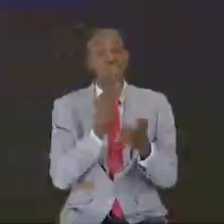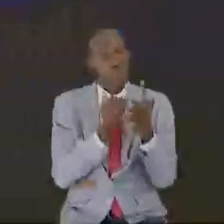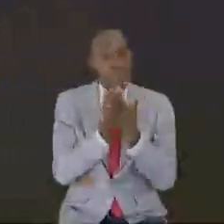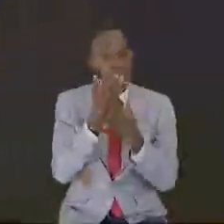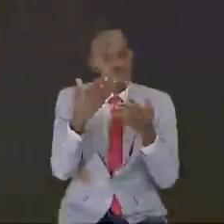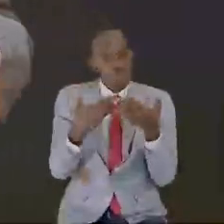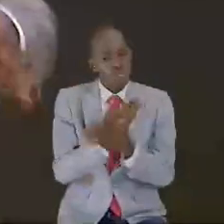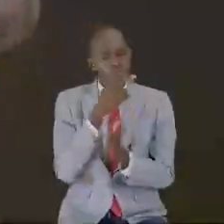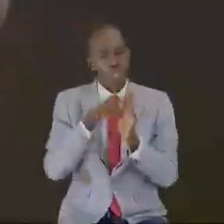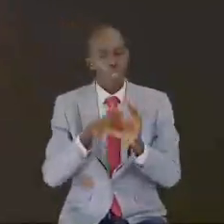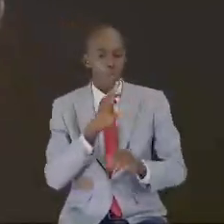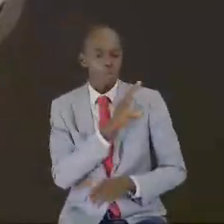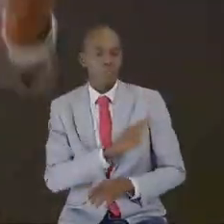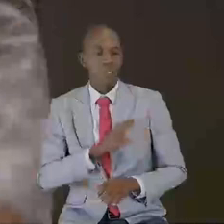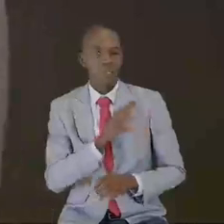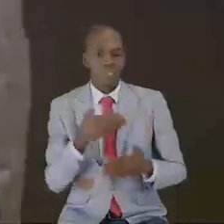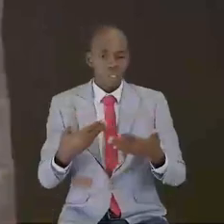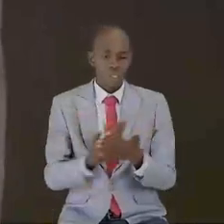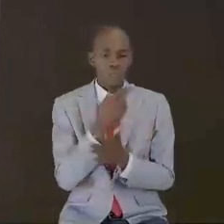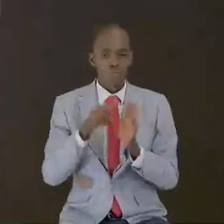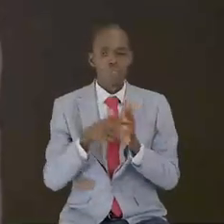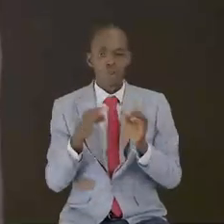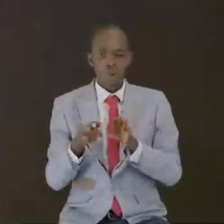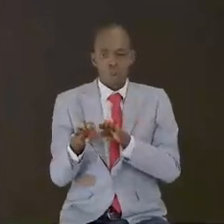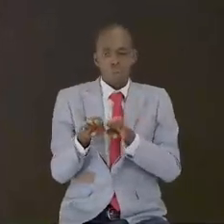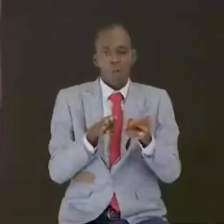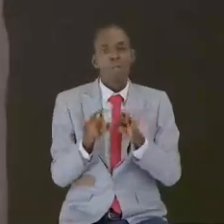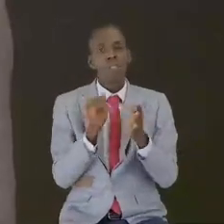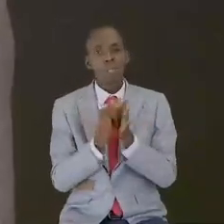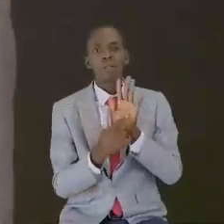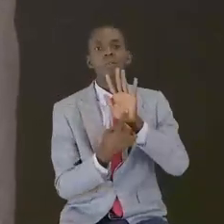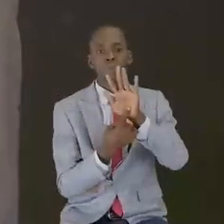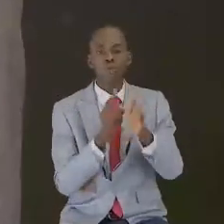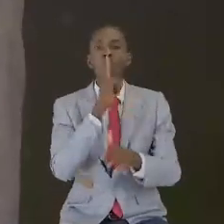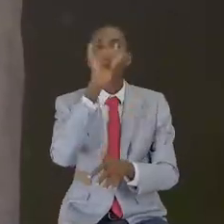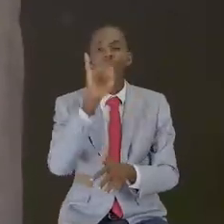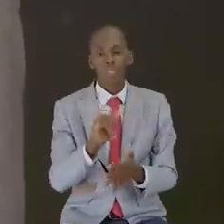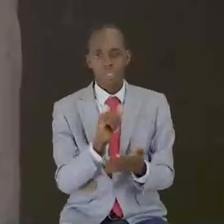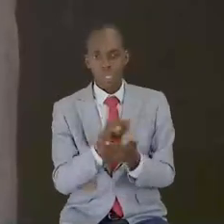c'est la nouveauté du comportement de la vie qui démontre que